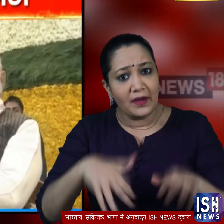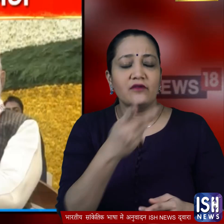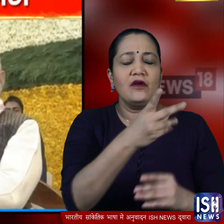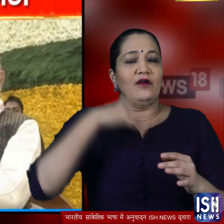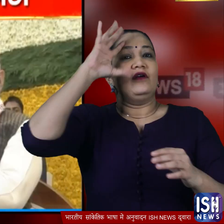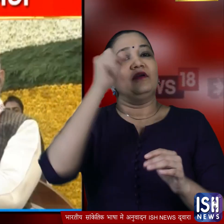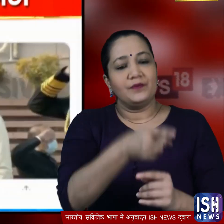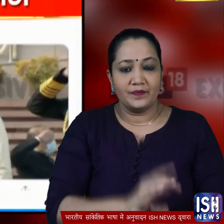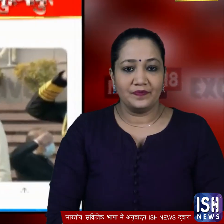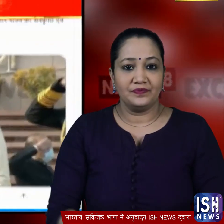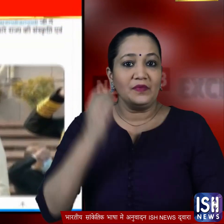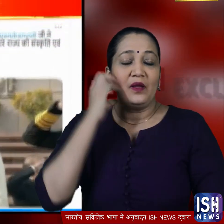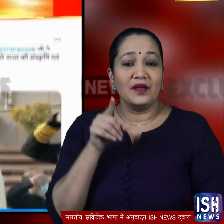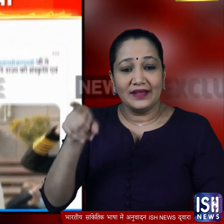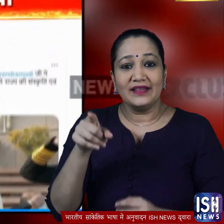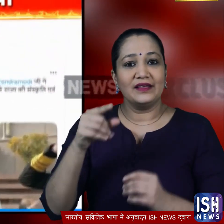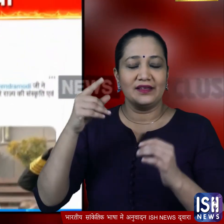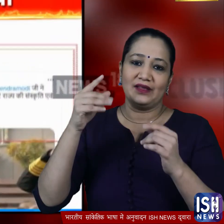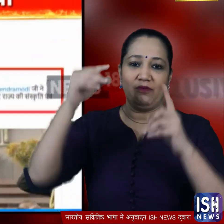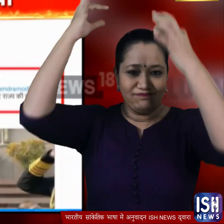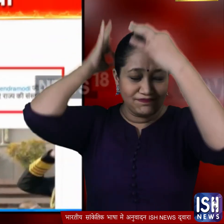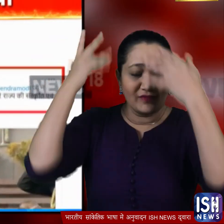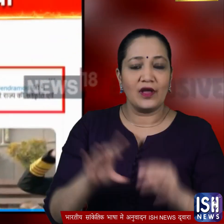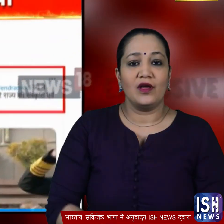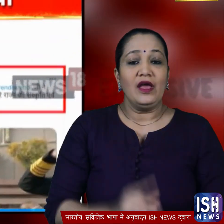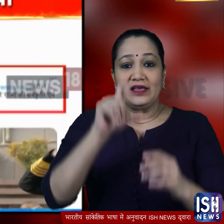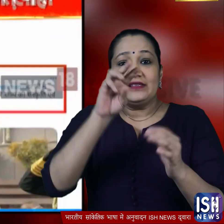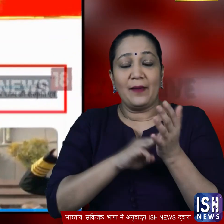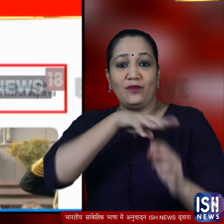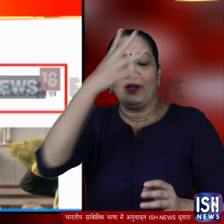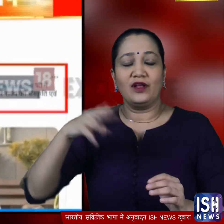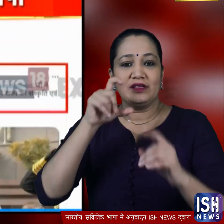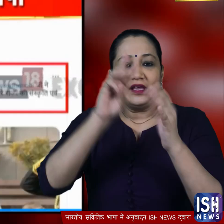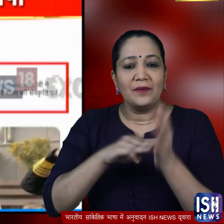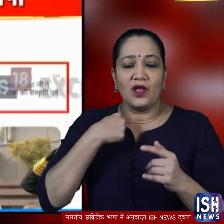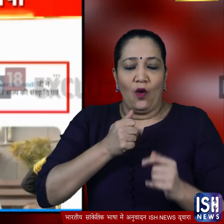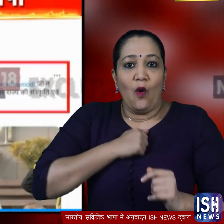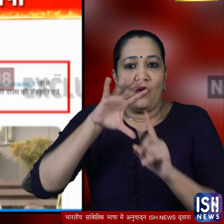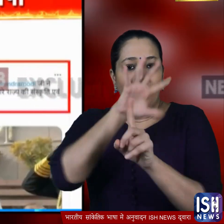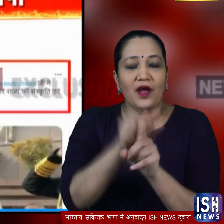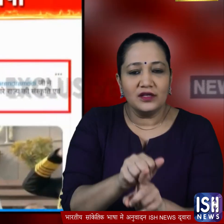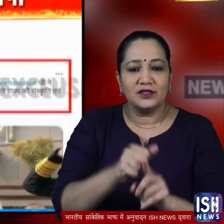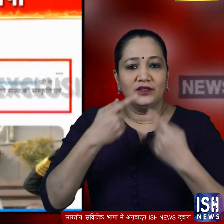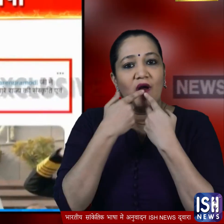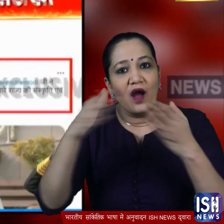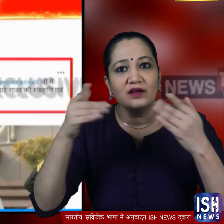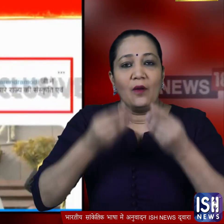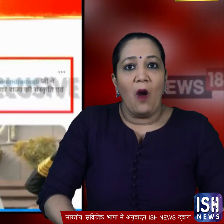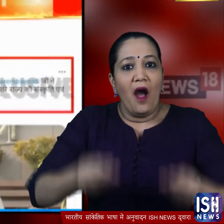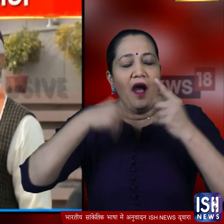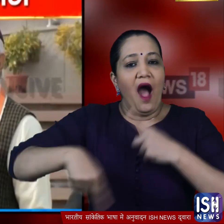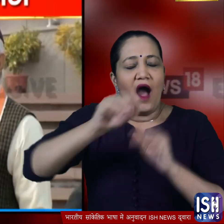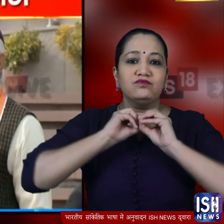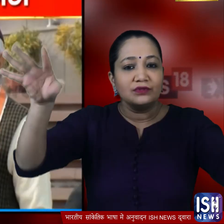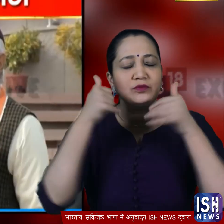थे। प्रधानमंत्री के ये टोपी पहनने पर उत्तराखंड के मुख्यमंत्री पुष्कर सिंह धामी ने ट्वीट भी किया और राज्य की संस्कृति का मान बढ़ाने के लिए उनका शुक्रिया